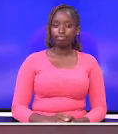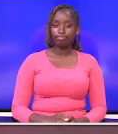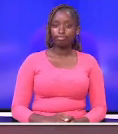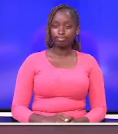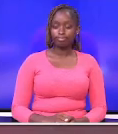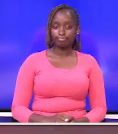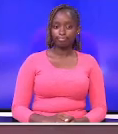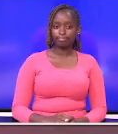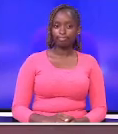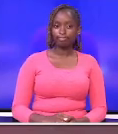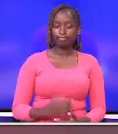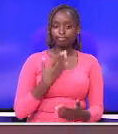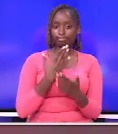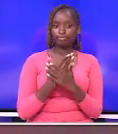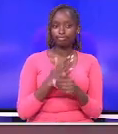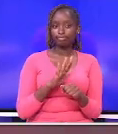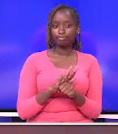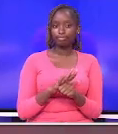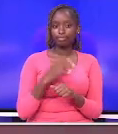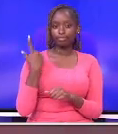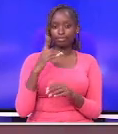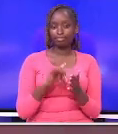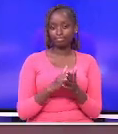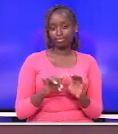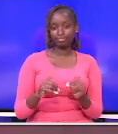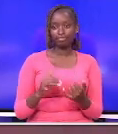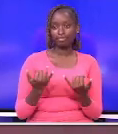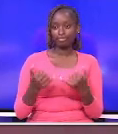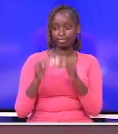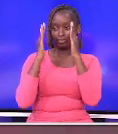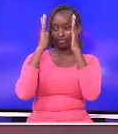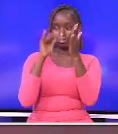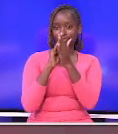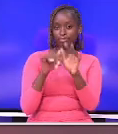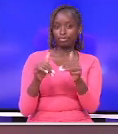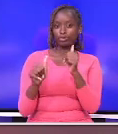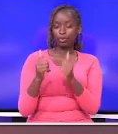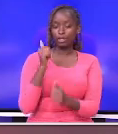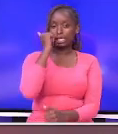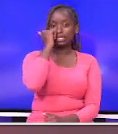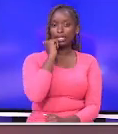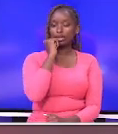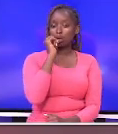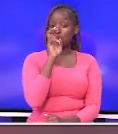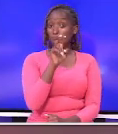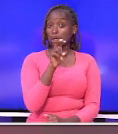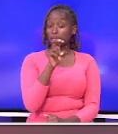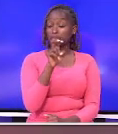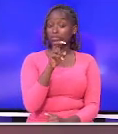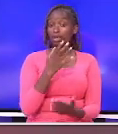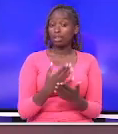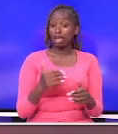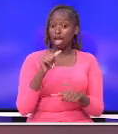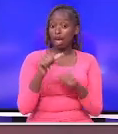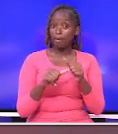Asante sana mwanahabari wetu Samira kwa kuangazia taarifa hiyo, taarifa ya kusikitisha mno kuona kwamba swala la